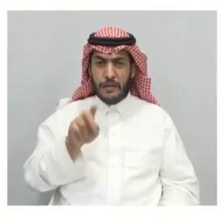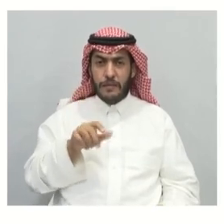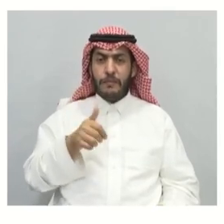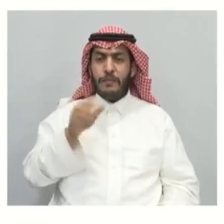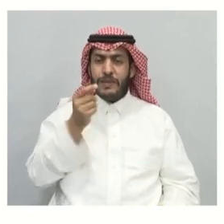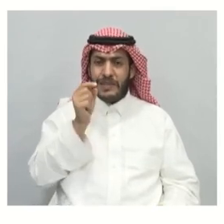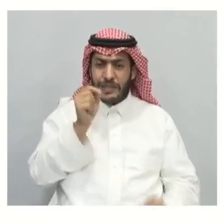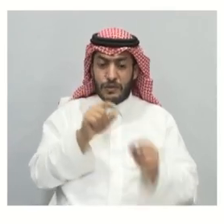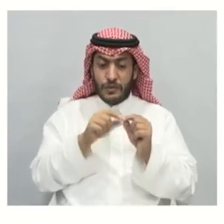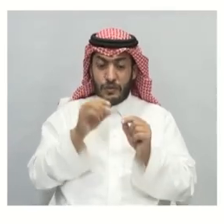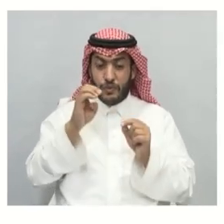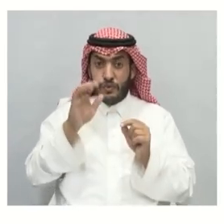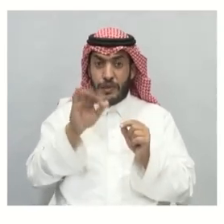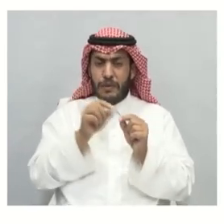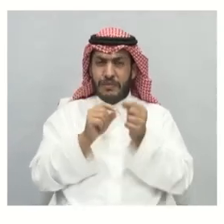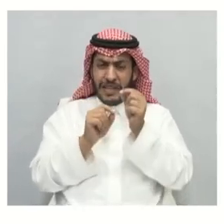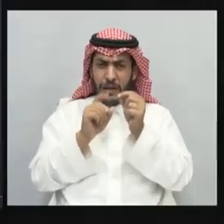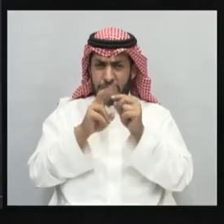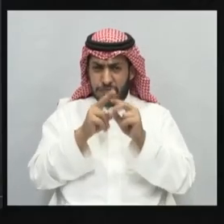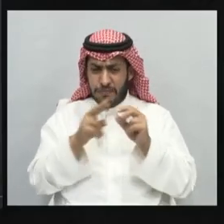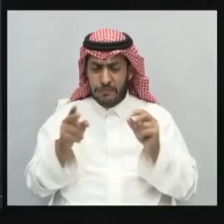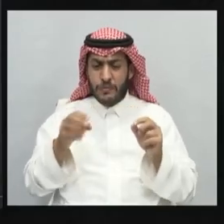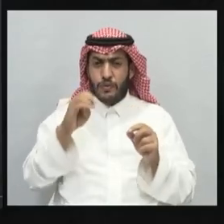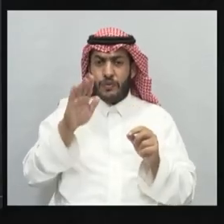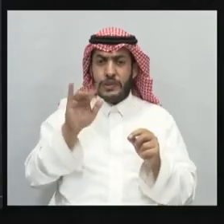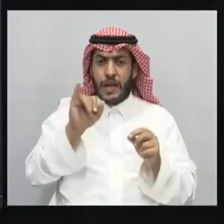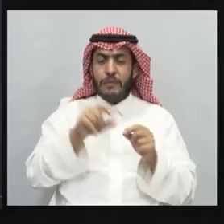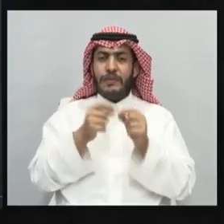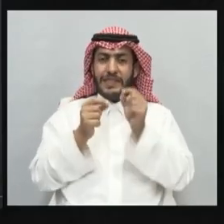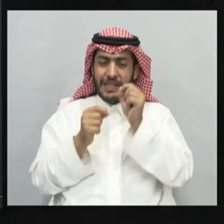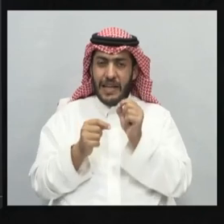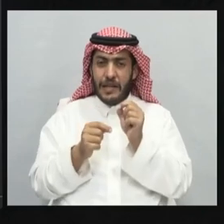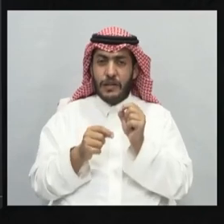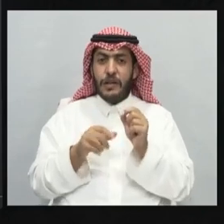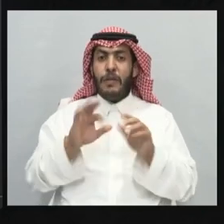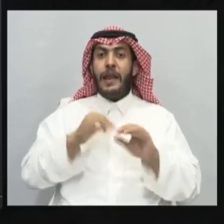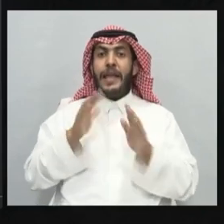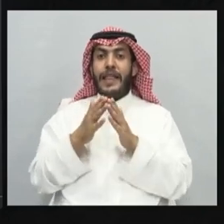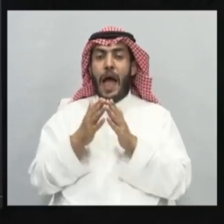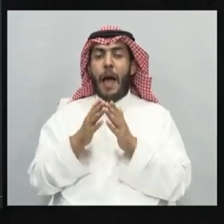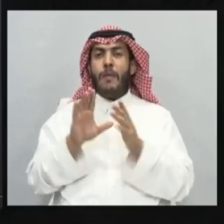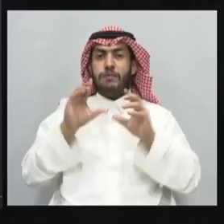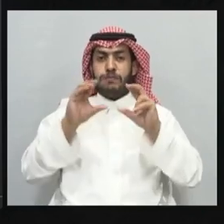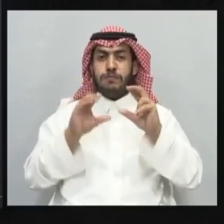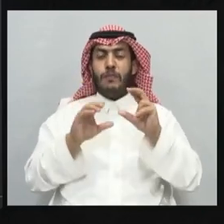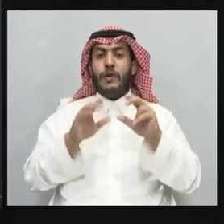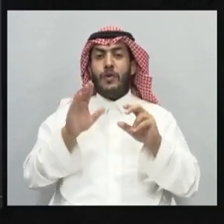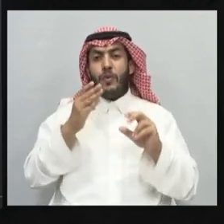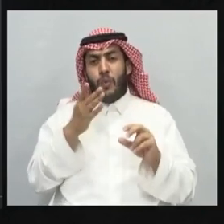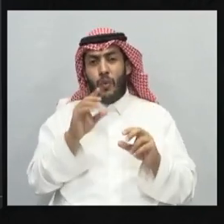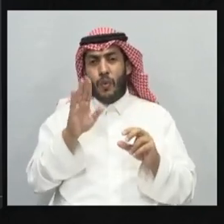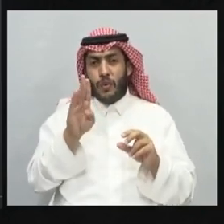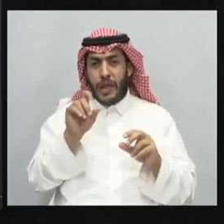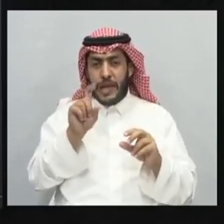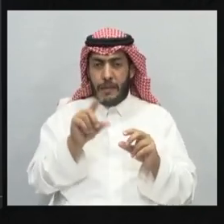تصغير لجسم جسيم عفوا وجسيم معناته ايش تصغير لما اقول كتاب كتيب بمعنى ان الكتيب